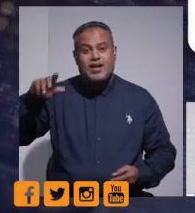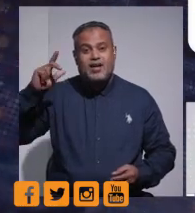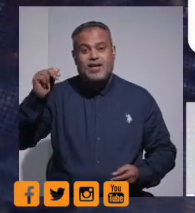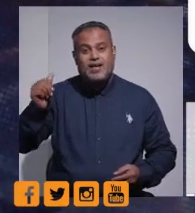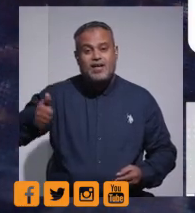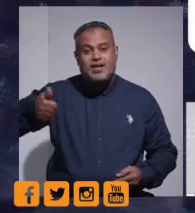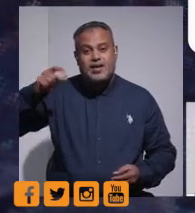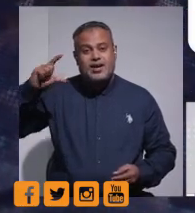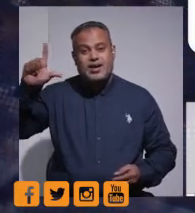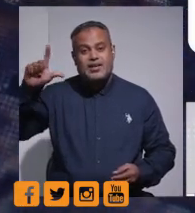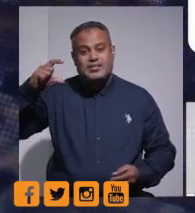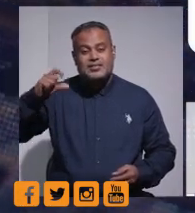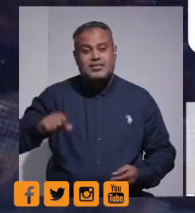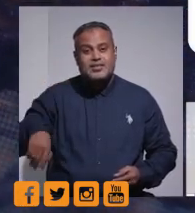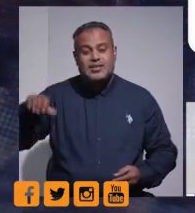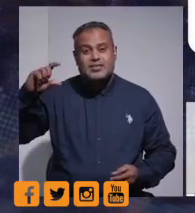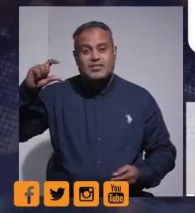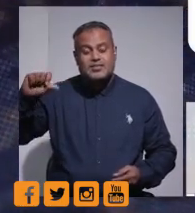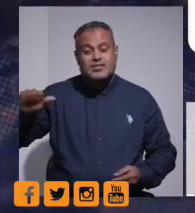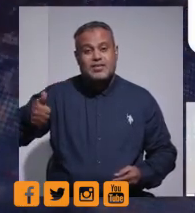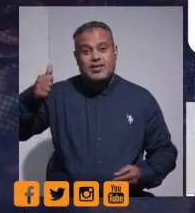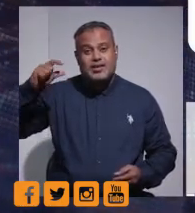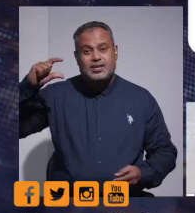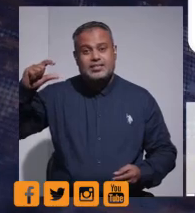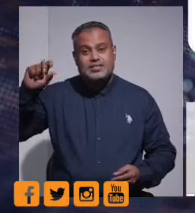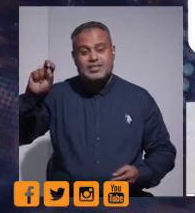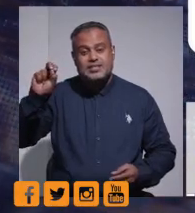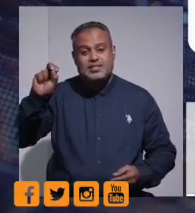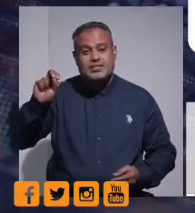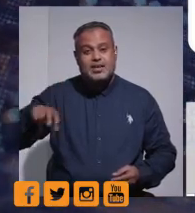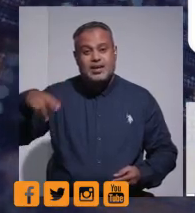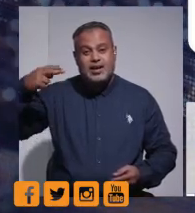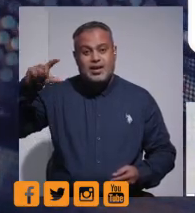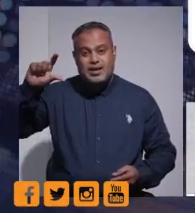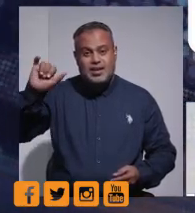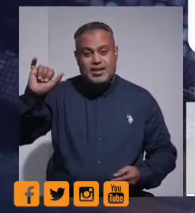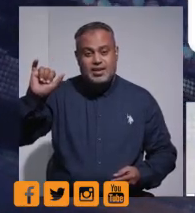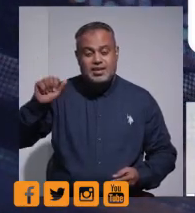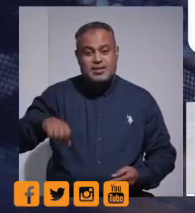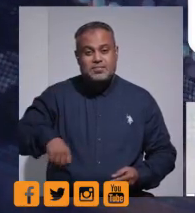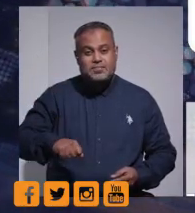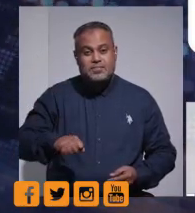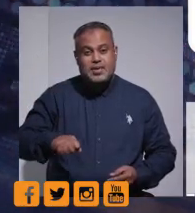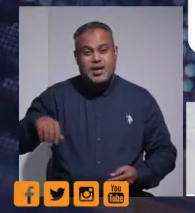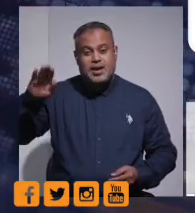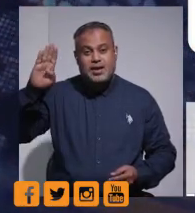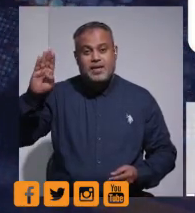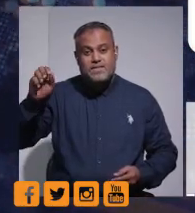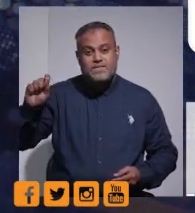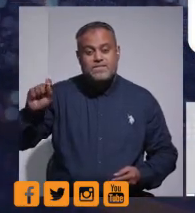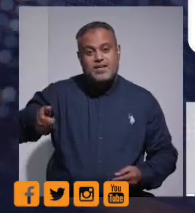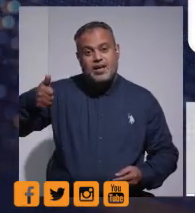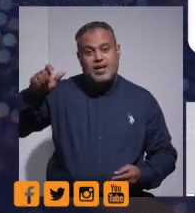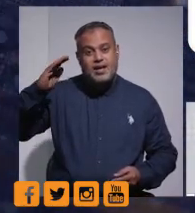صالح العكر صادق سعيد مدهش هزاع المروني علي حسن علي يحيى كفاح سعيد عوض احمد